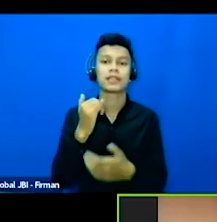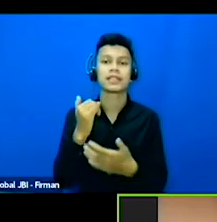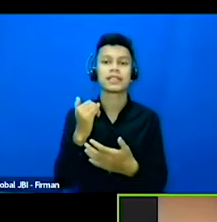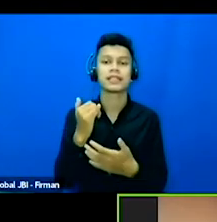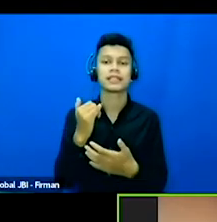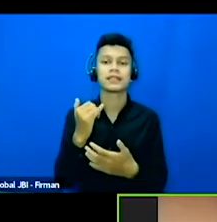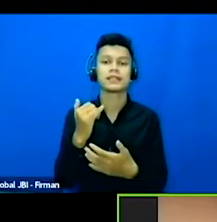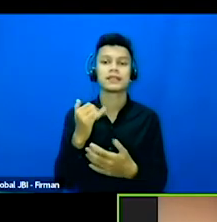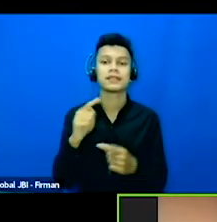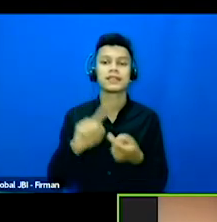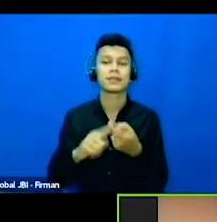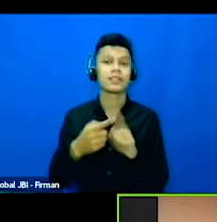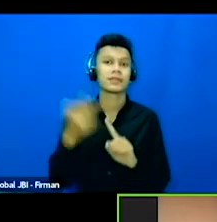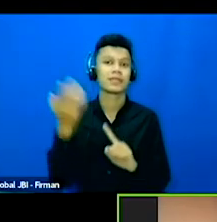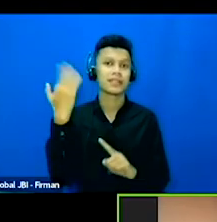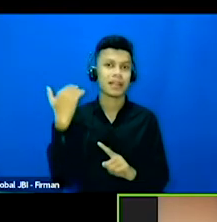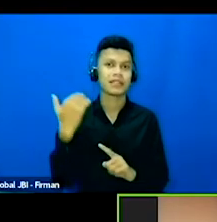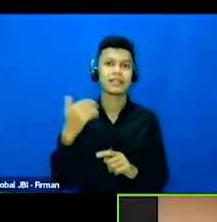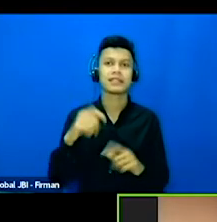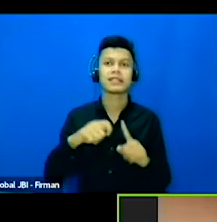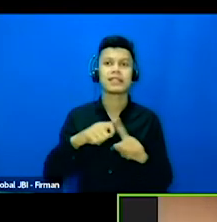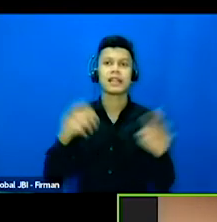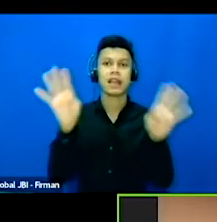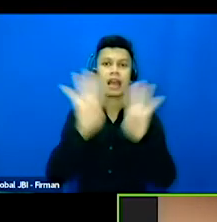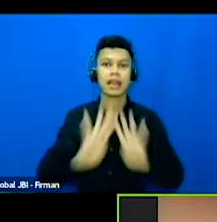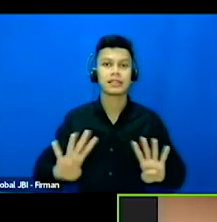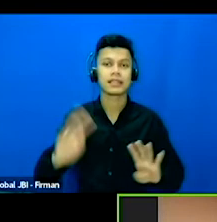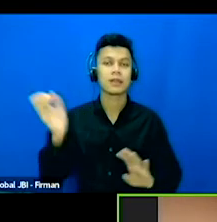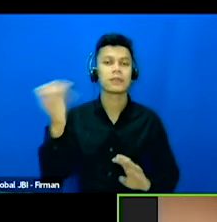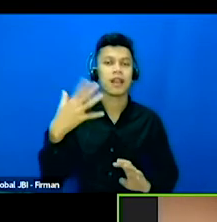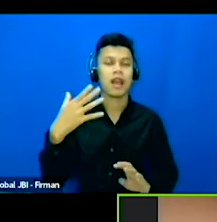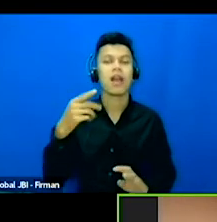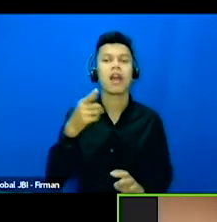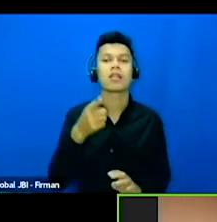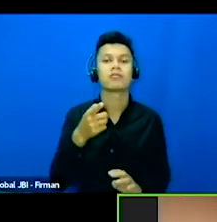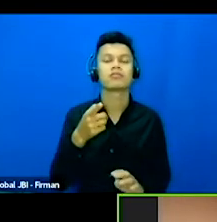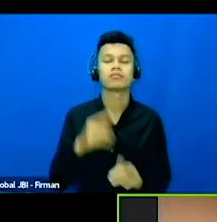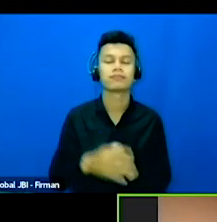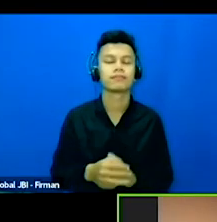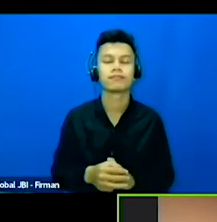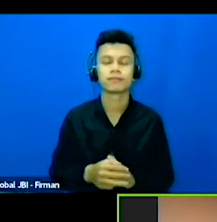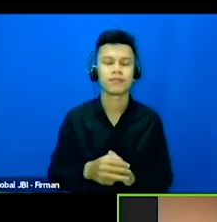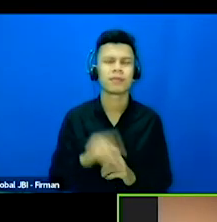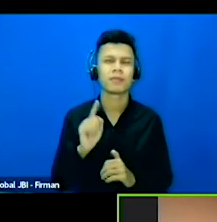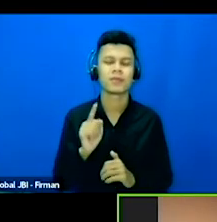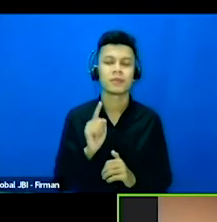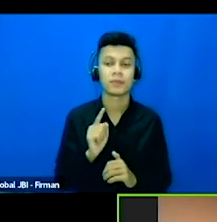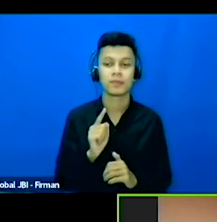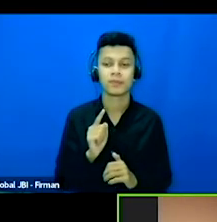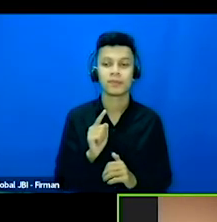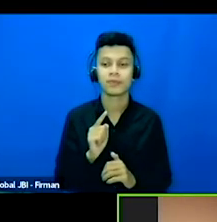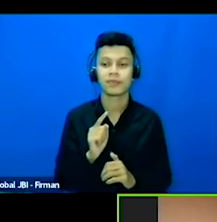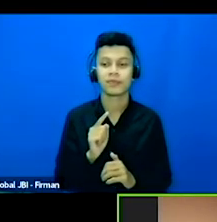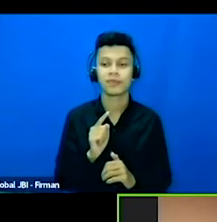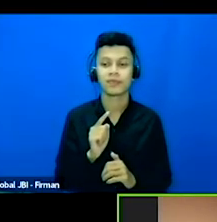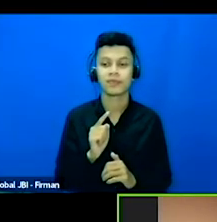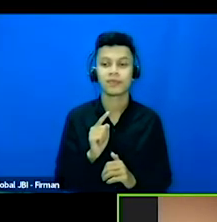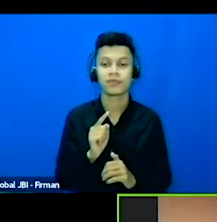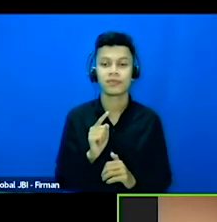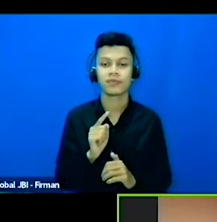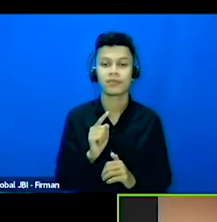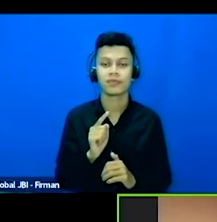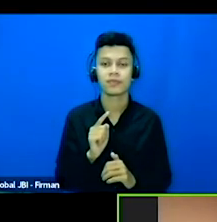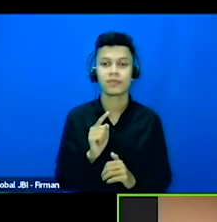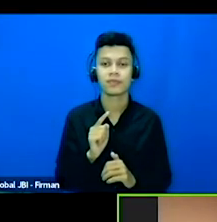oleh teman-teman tadi yang dari ASEAN mengatakan itu karena biasanya eh